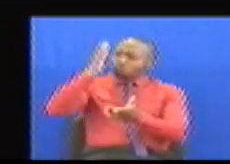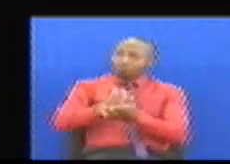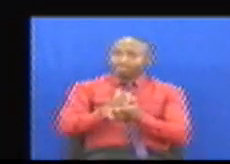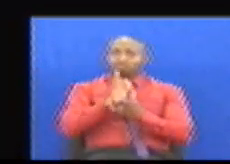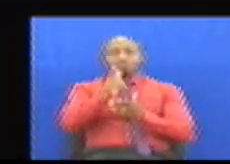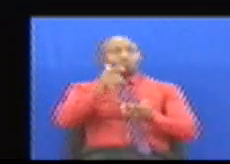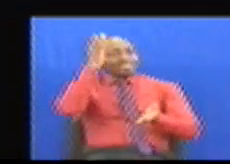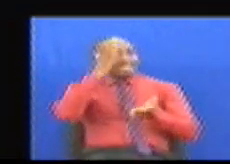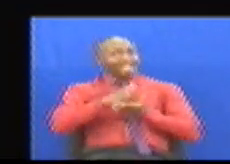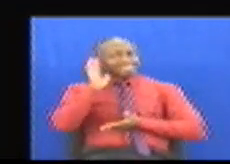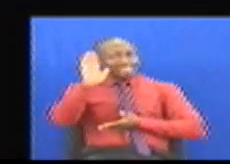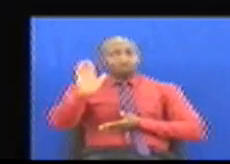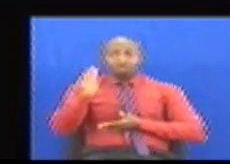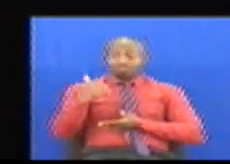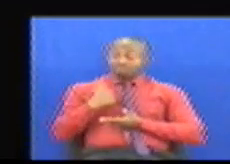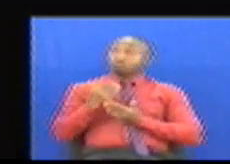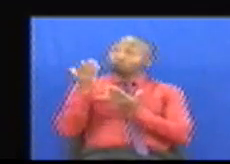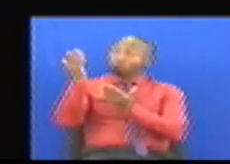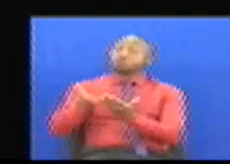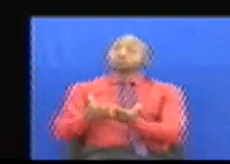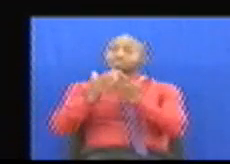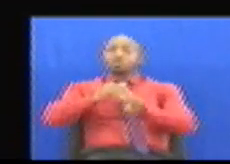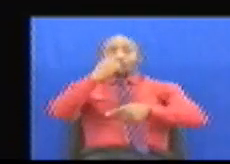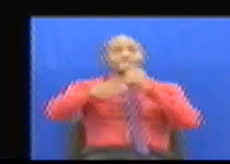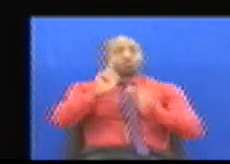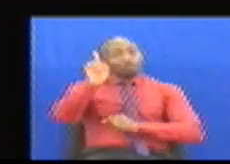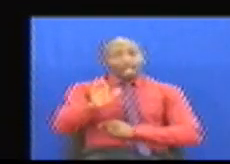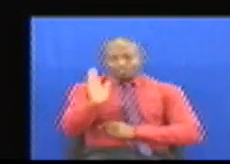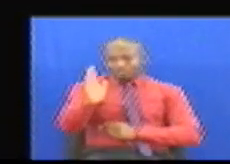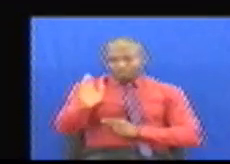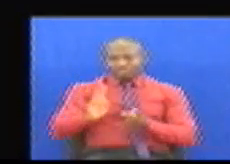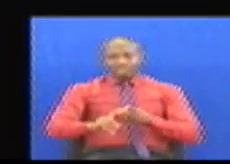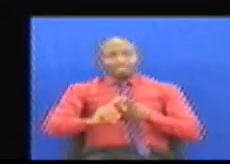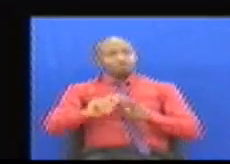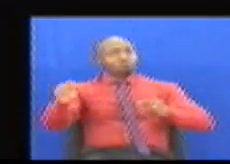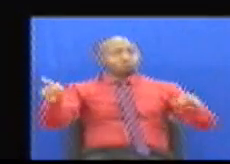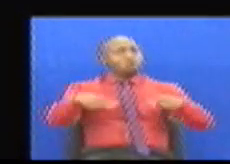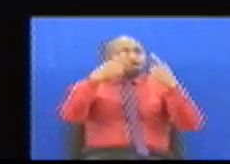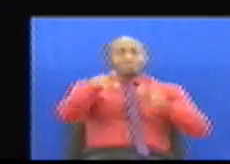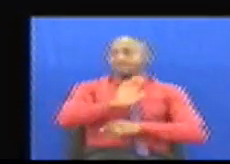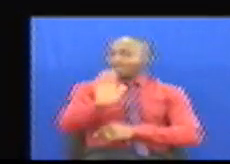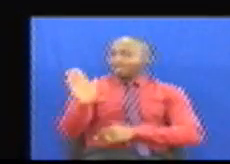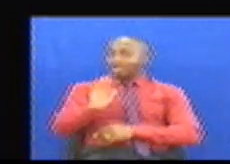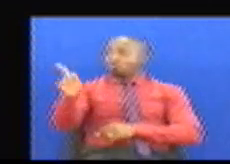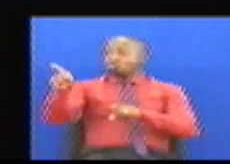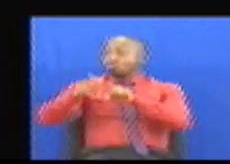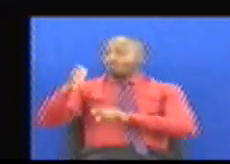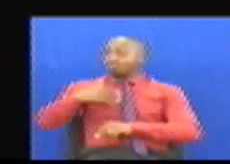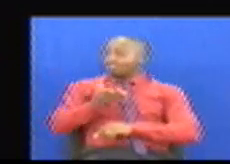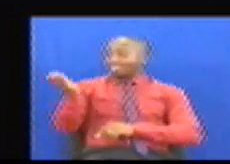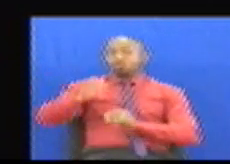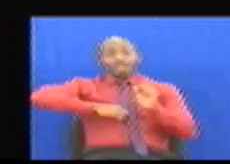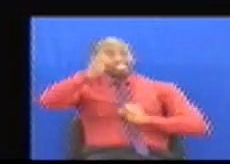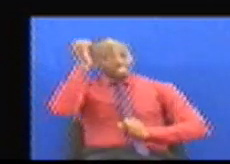kwenye haki zako, na mimi Mungu naomba atakusaidia, Mungu atakusaidia uendelee kuwepo. Wala msigombane tu, huyu jamaa yetu mwingine utashinda